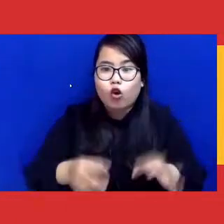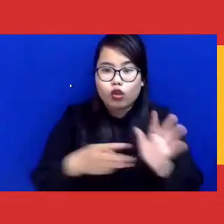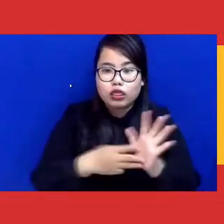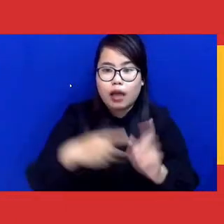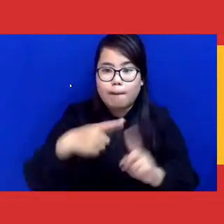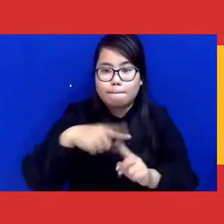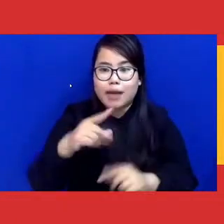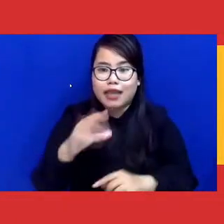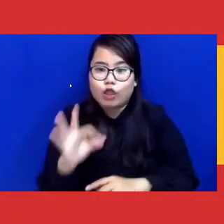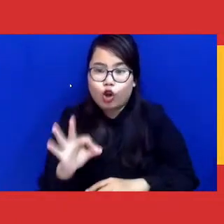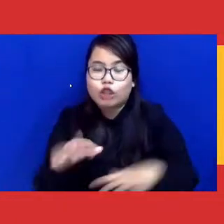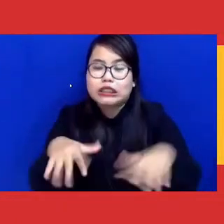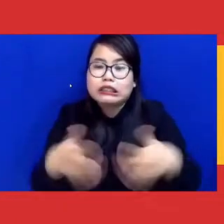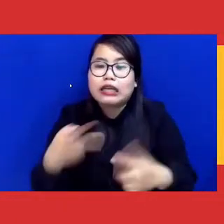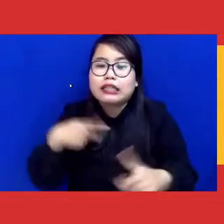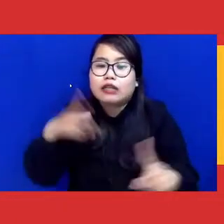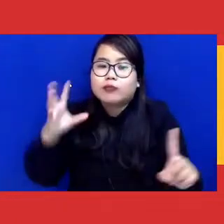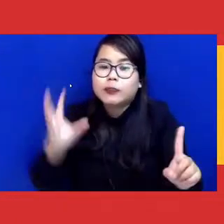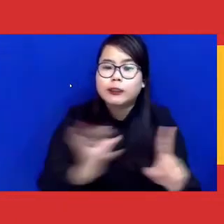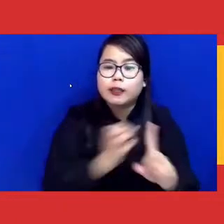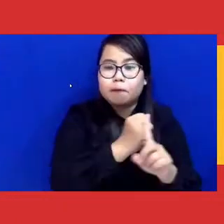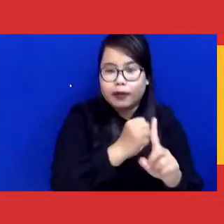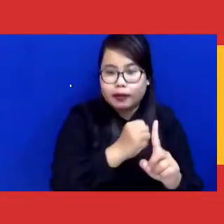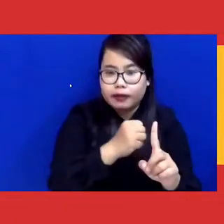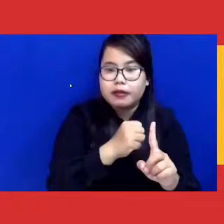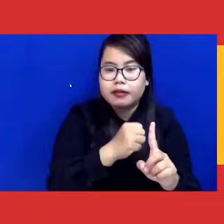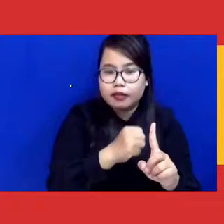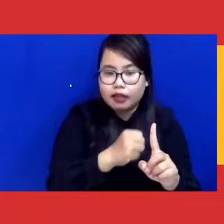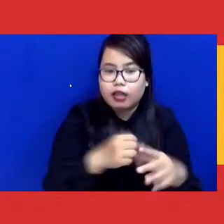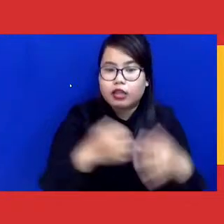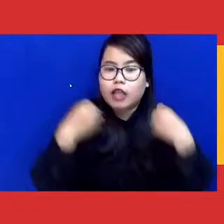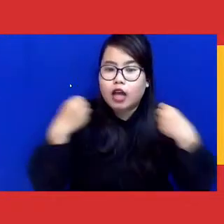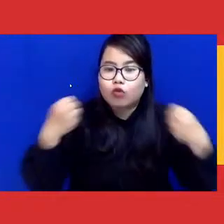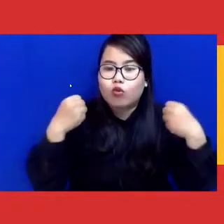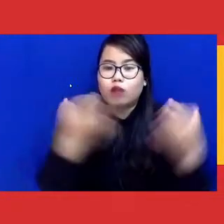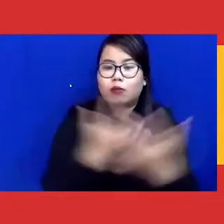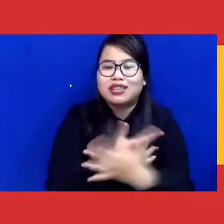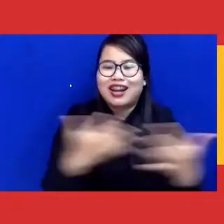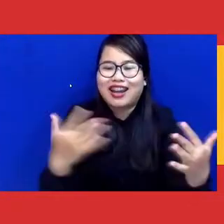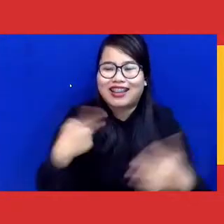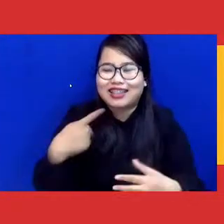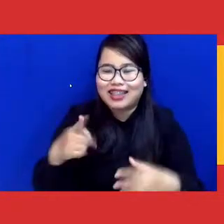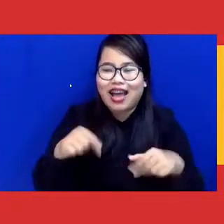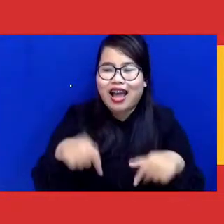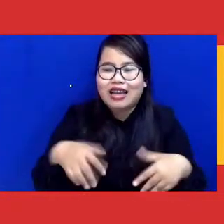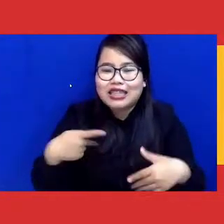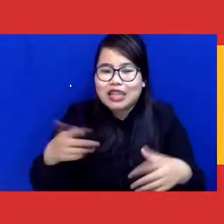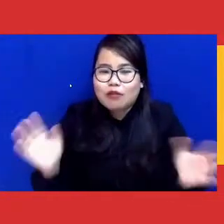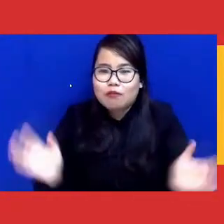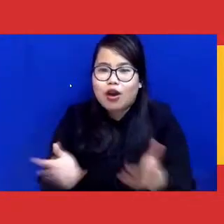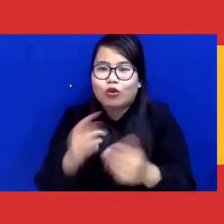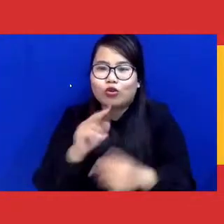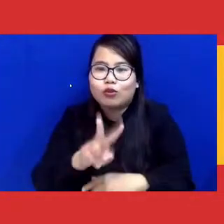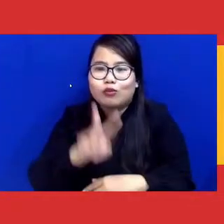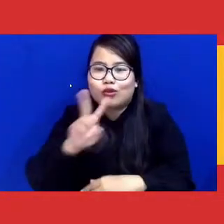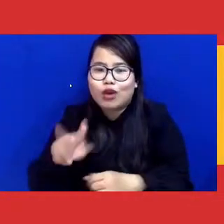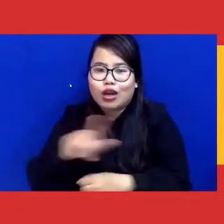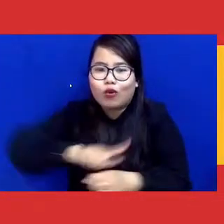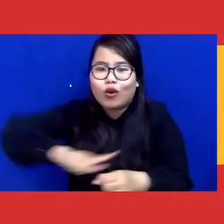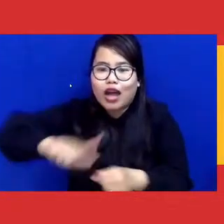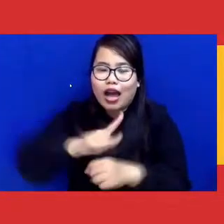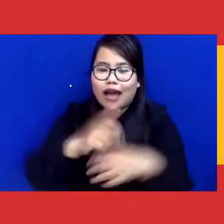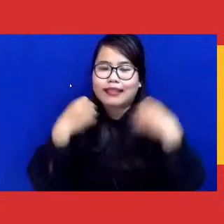kita mencapai kolektif resilience kita, ketangguhan masyarakat kita, dan kita membangun 22 kelurahan tangguh